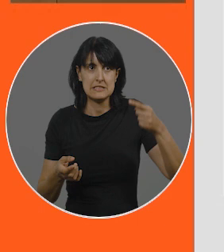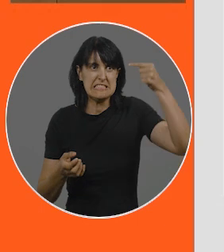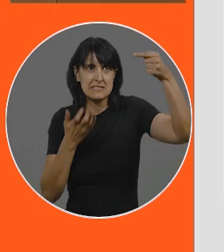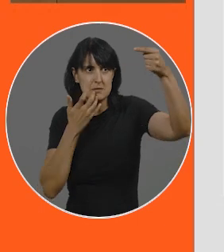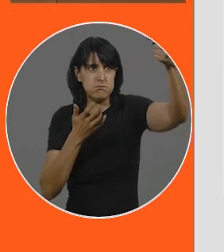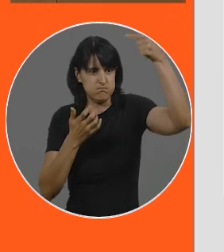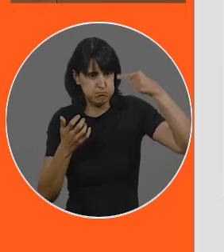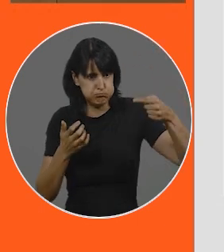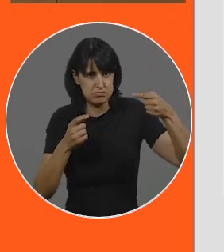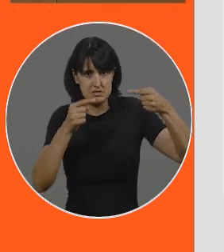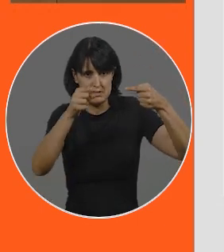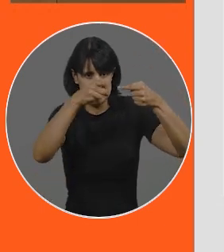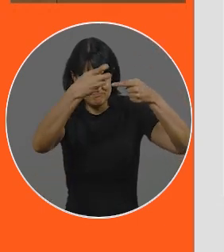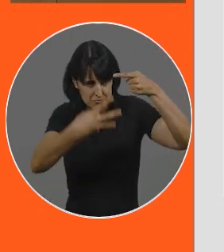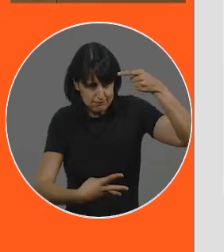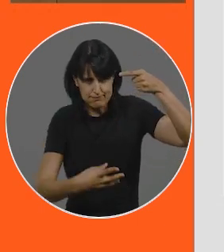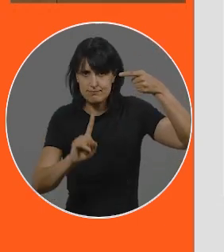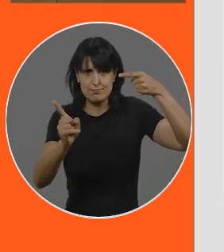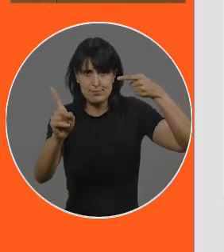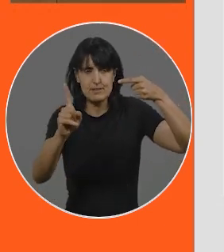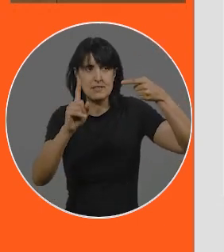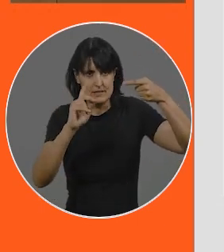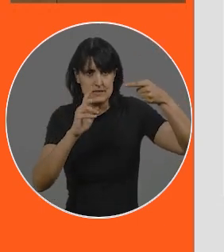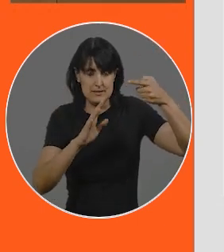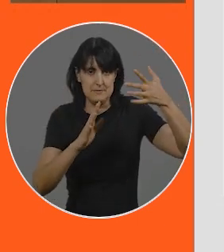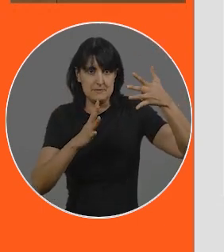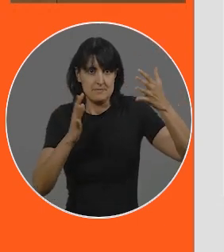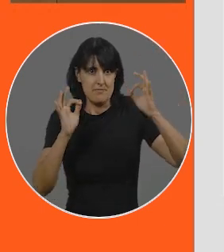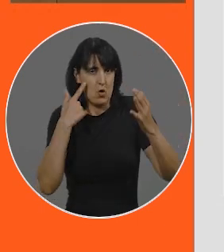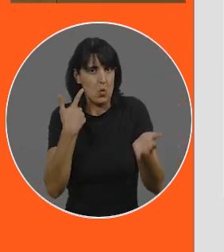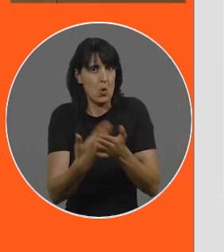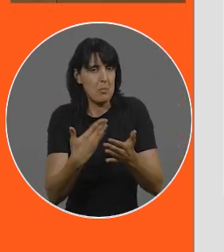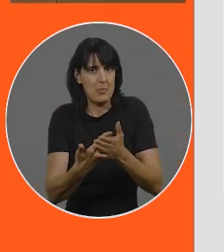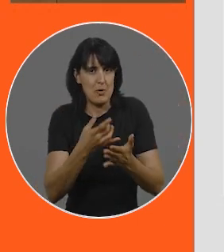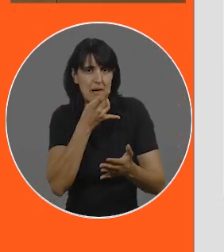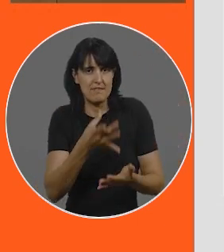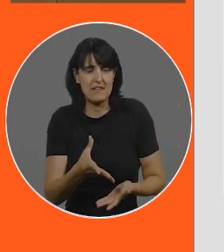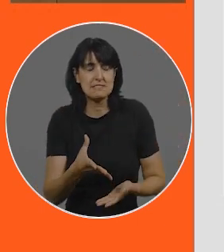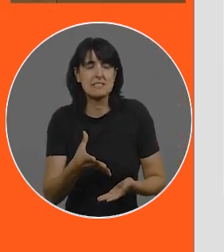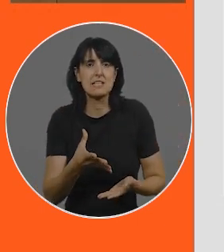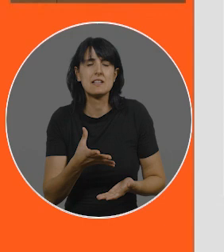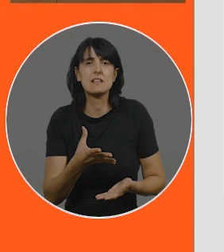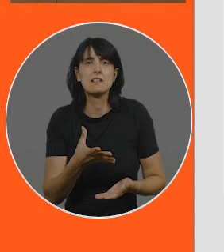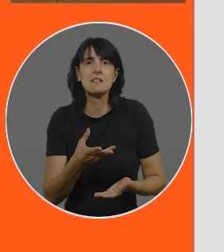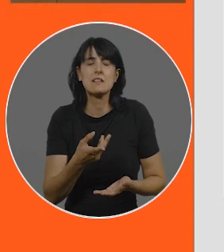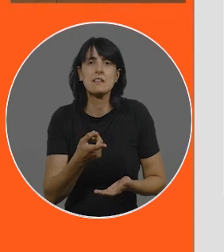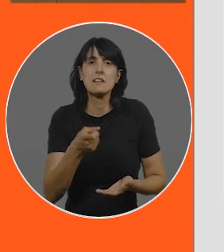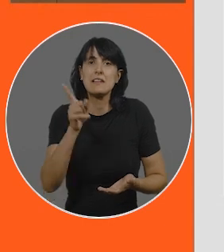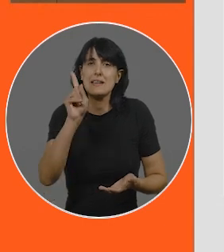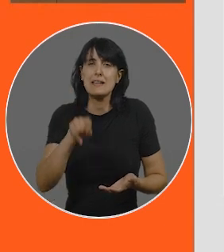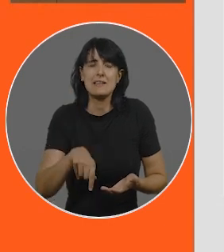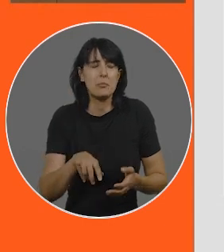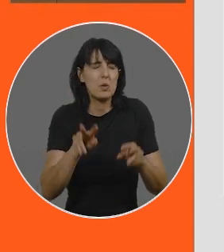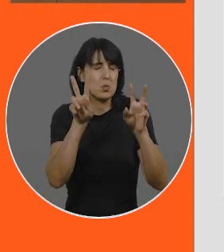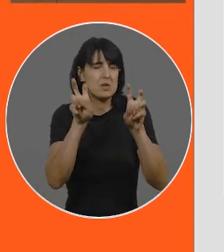ai, aquest me l'ha saltat, aquest no desplega. Ho pots comprovar. I després, evidentment, o sigui, és un